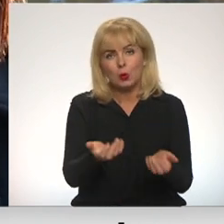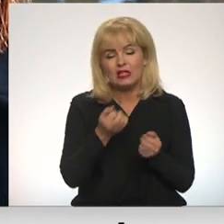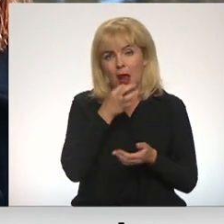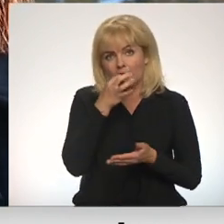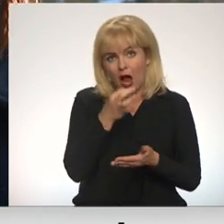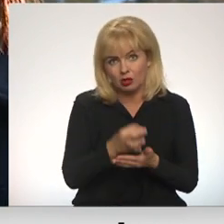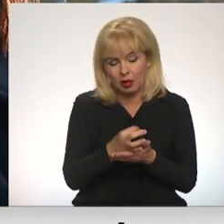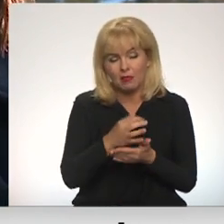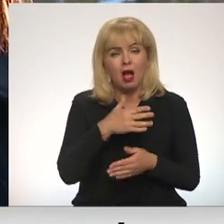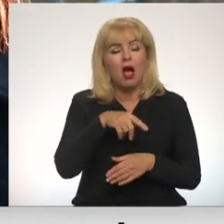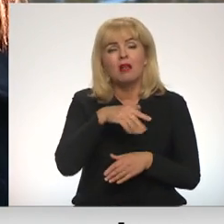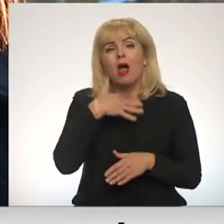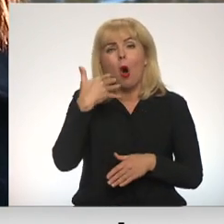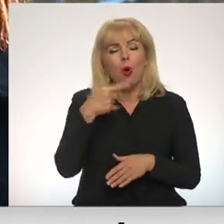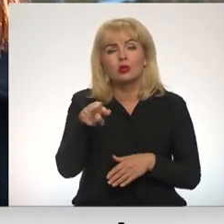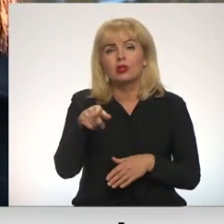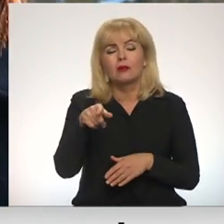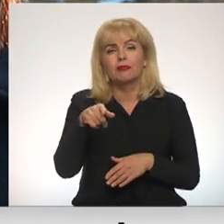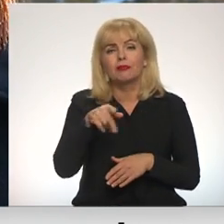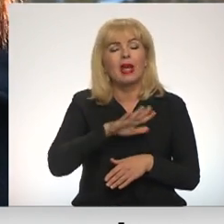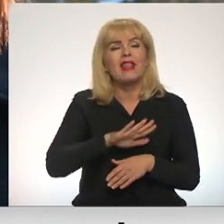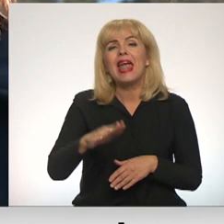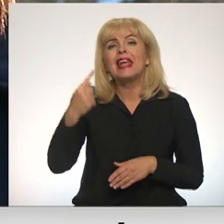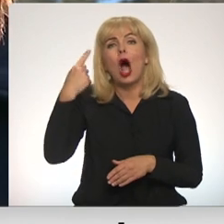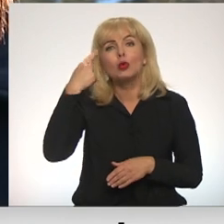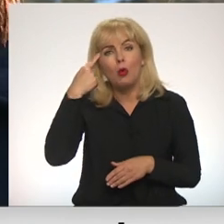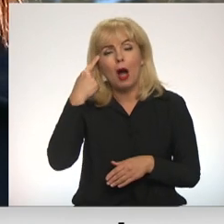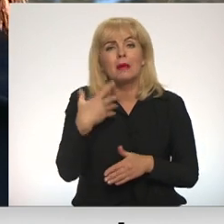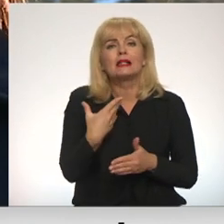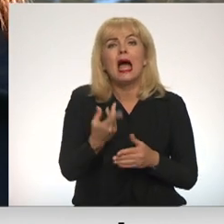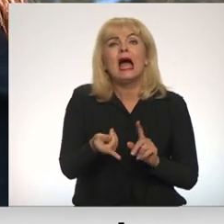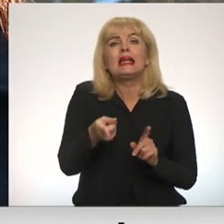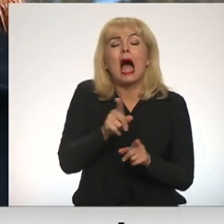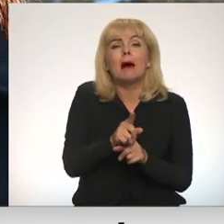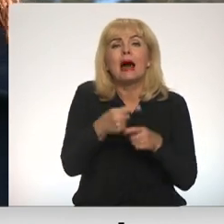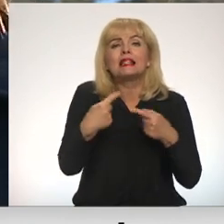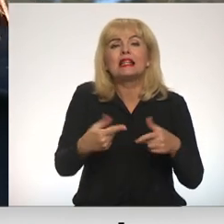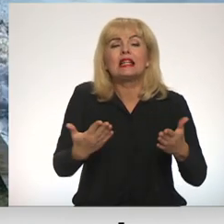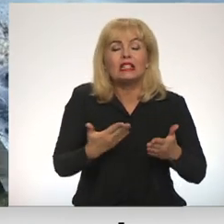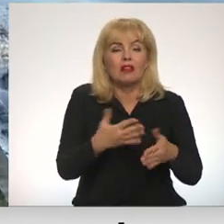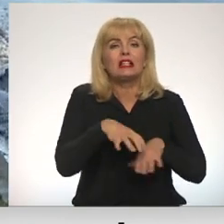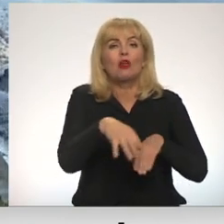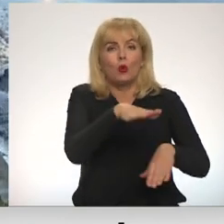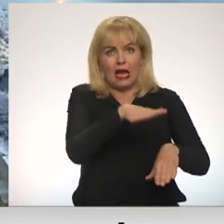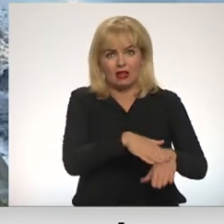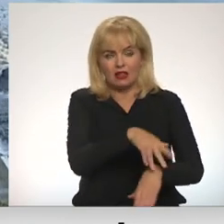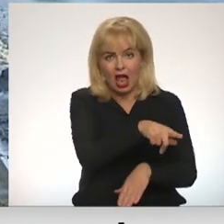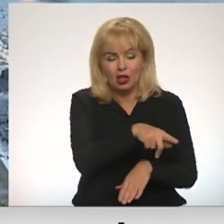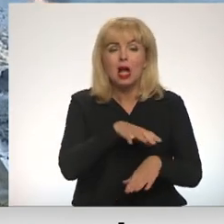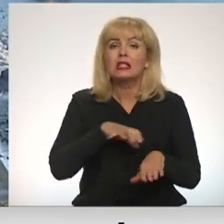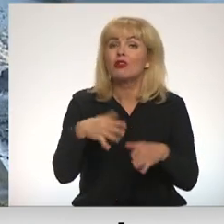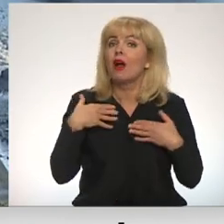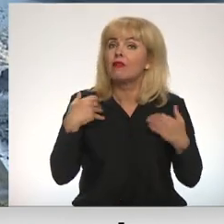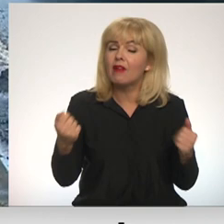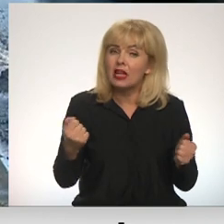daudz neiedomājās, ka tev ir jāmaina savu dzīvi ļoti tā dzīvnieka dēļ. Arī dzīvnieku un viņa